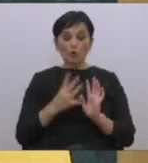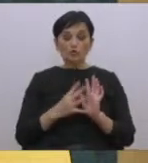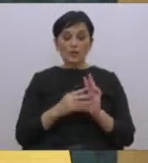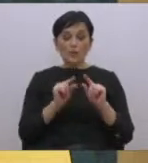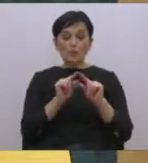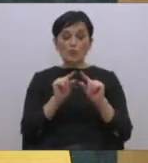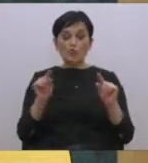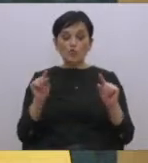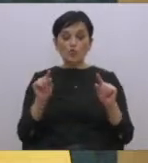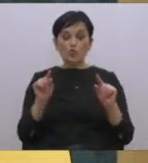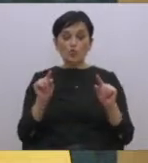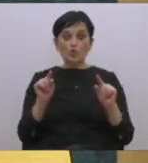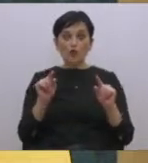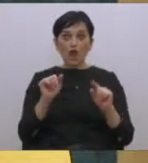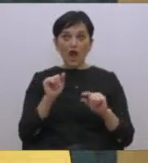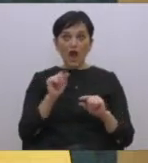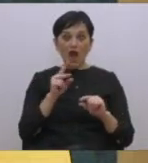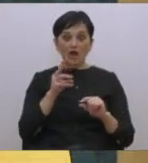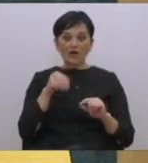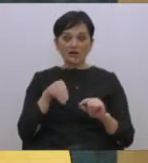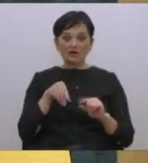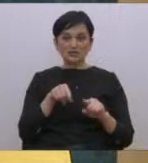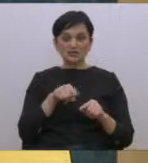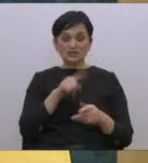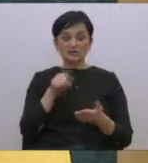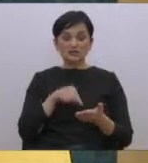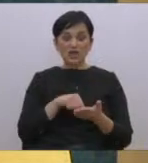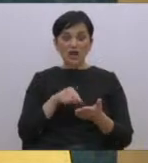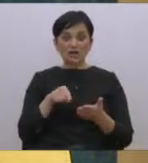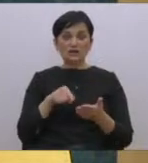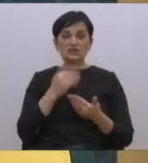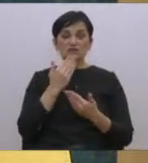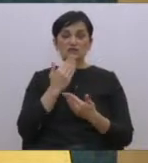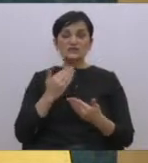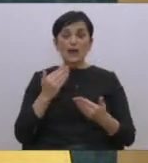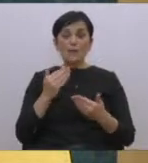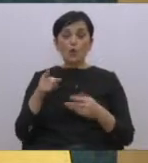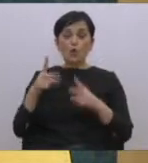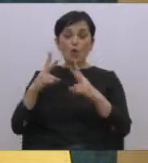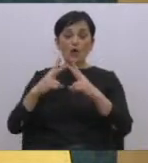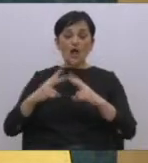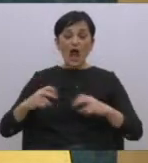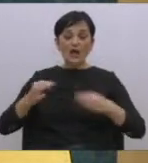მუხლით აქტს და საკითხის საბოლოო განხილვამდე